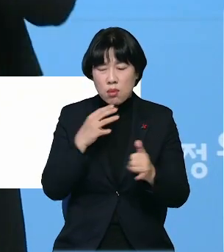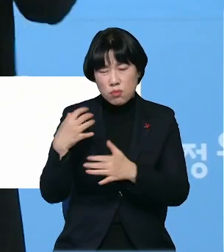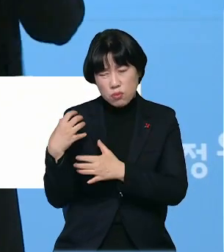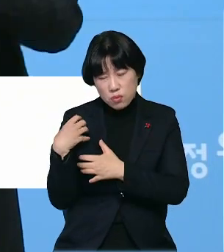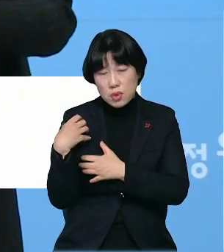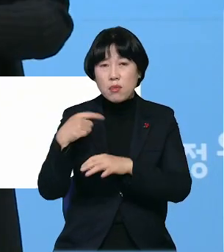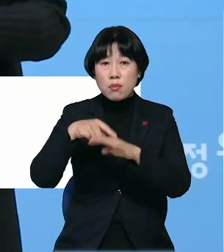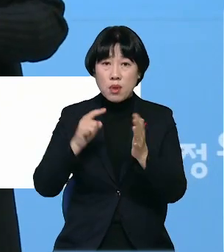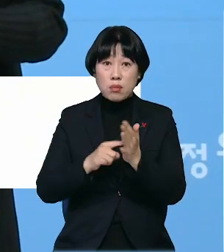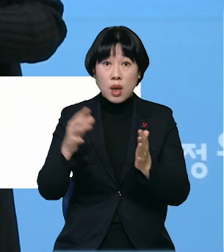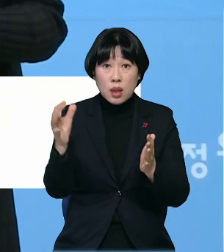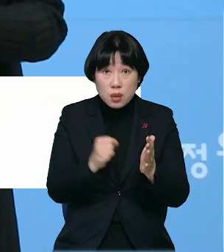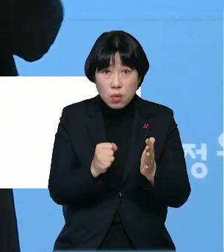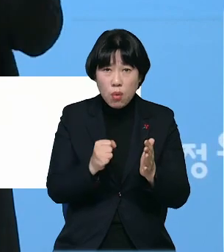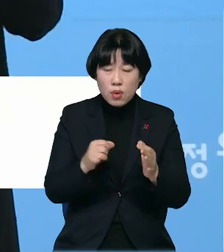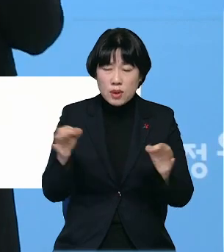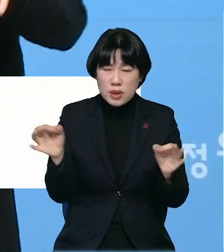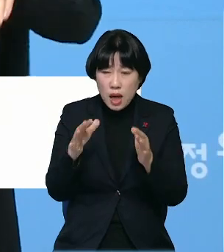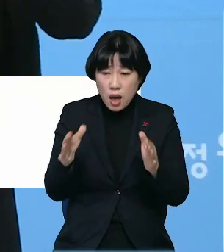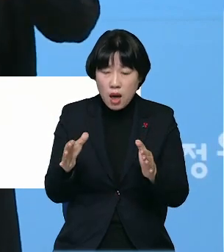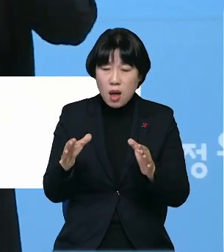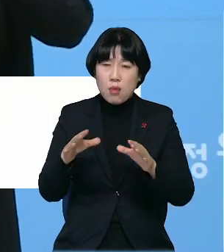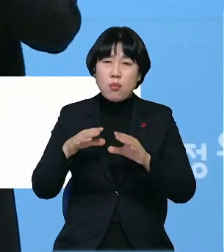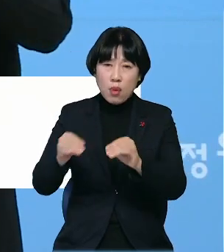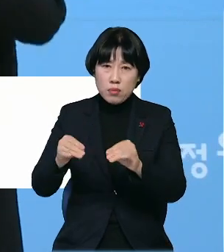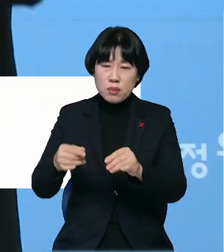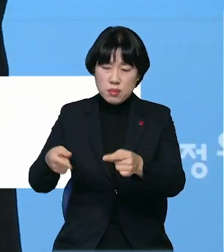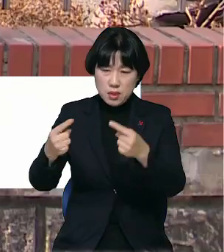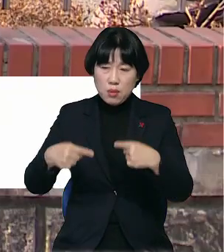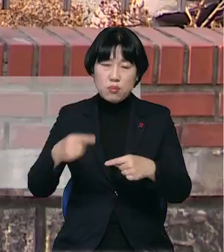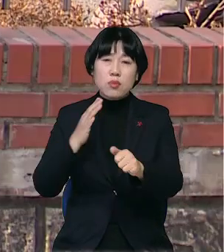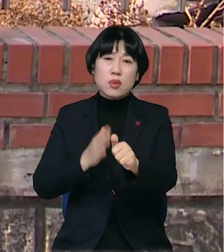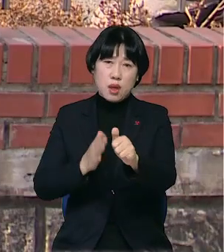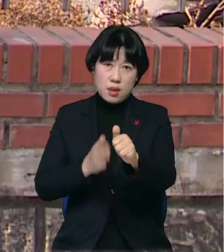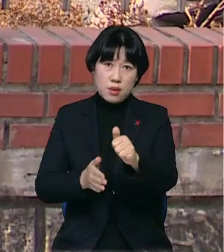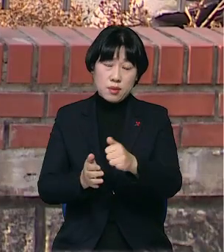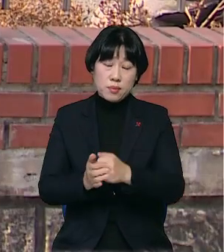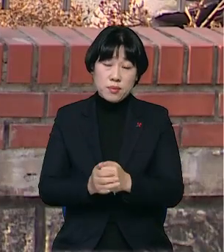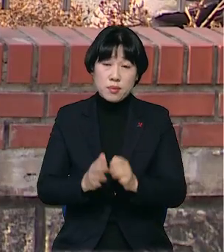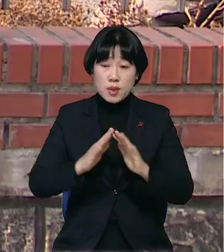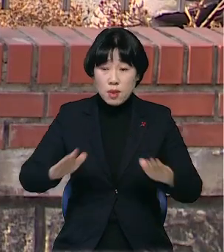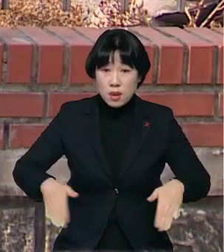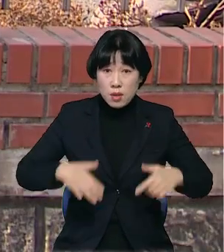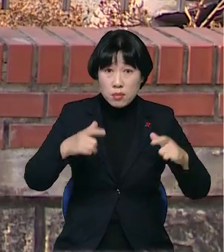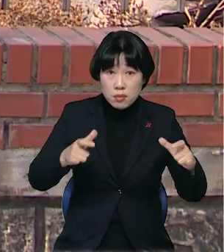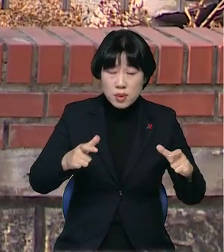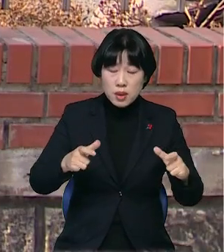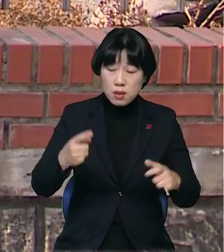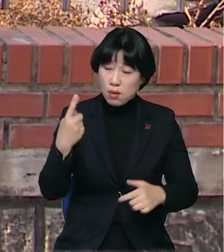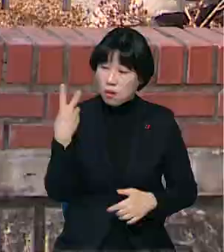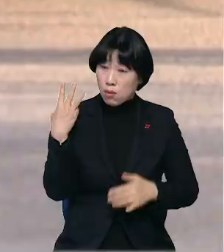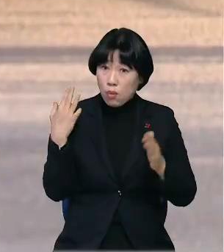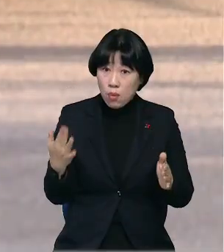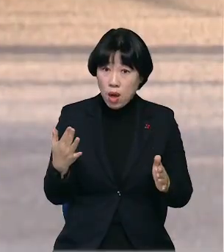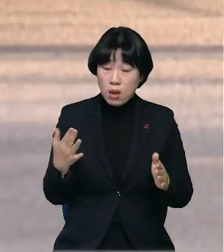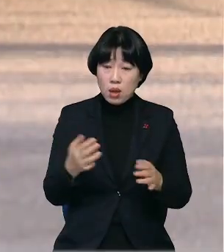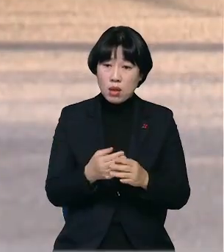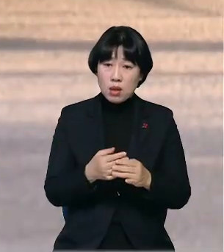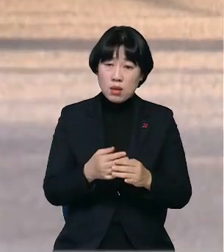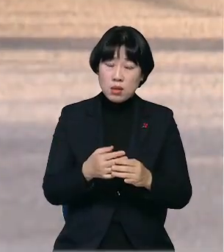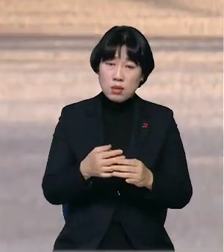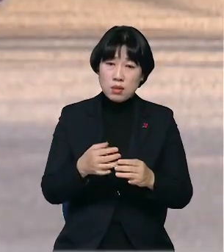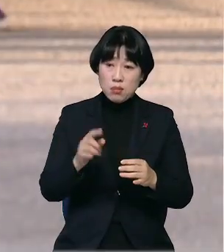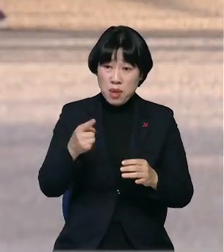갖고 잠시 멈춤에 동참하여 주시기 바랍니다. 전라남도도 사흘 연속 세 자릿수 확진자가